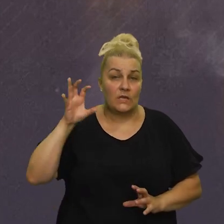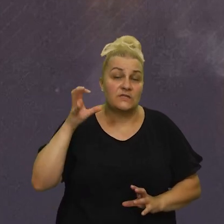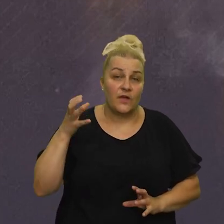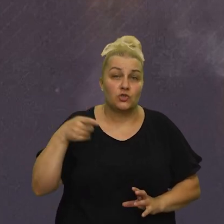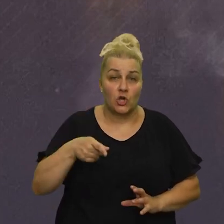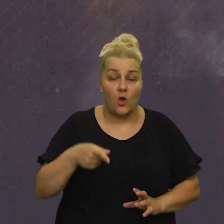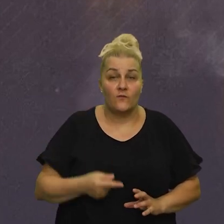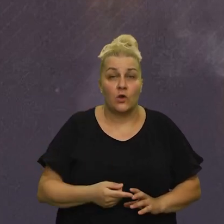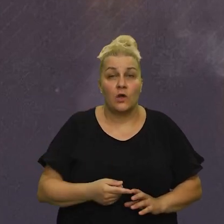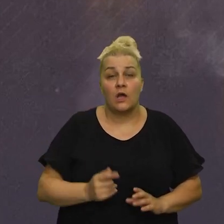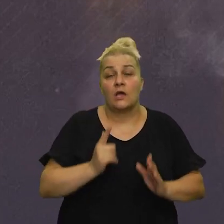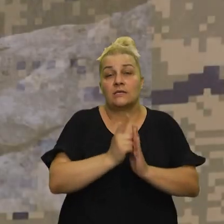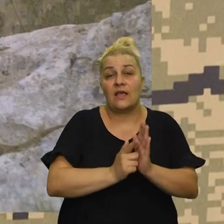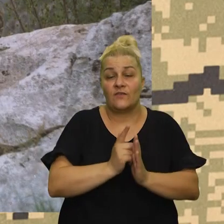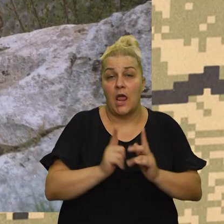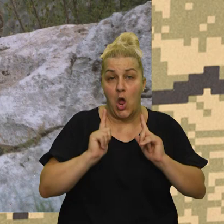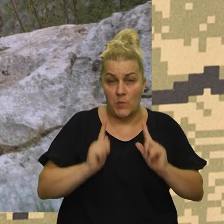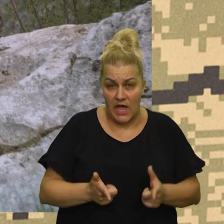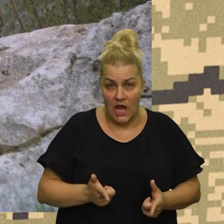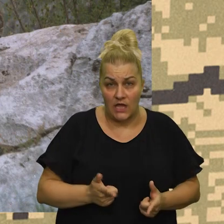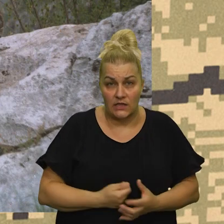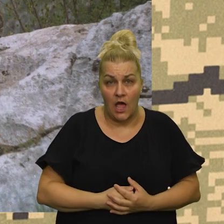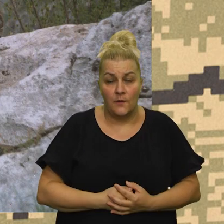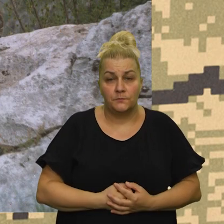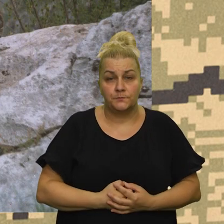percepcija toga svega. U samom ratu sam